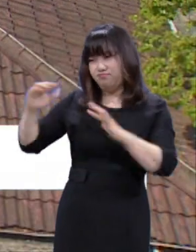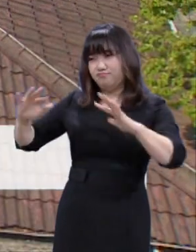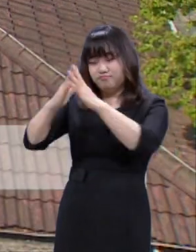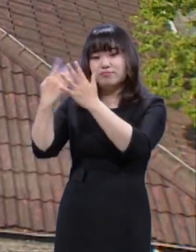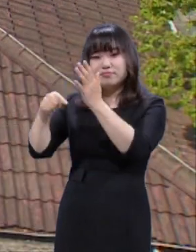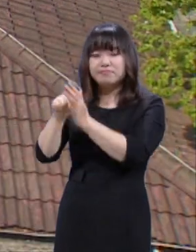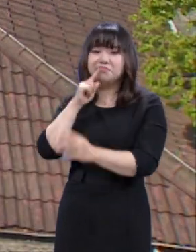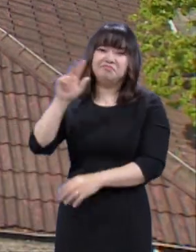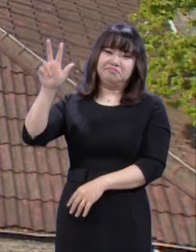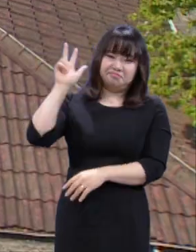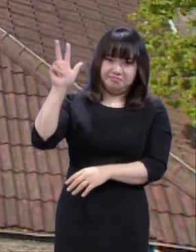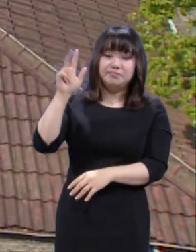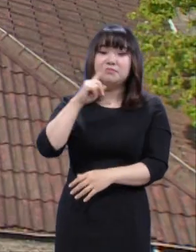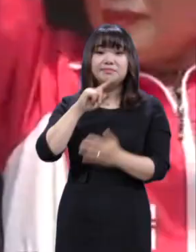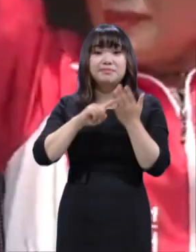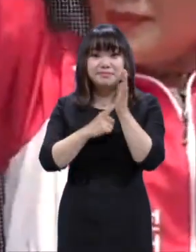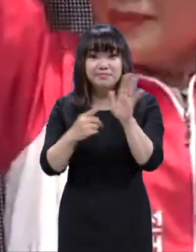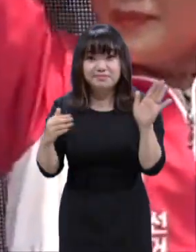추진하겠다고 공약했습니다.